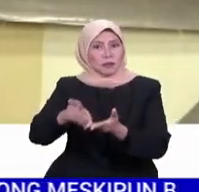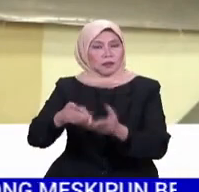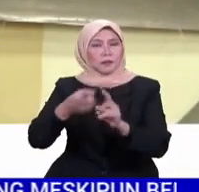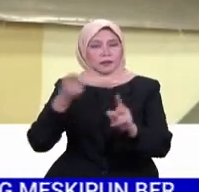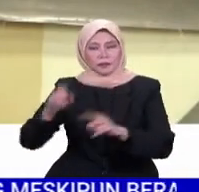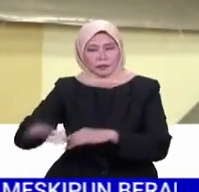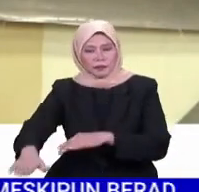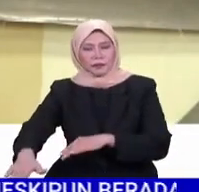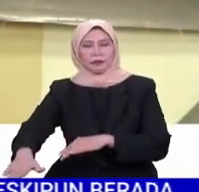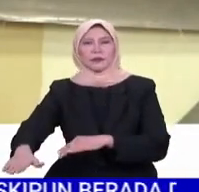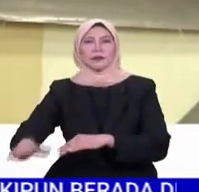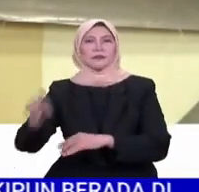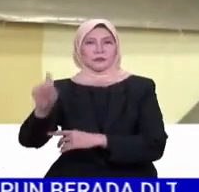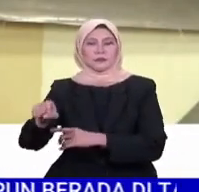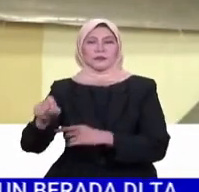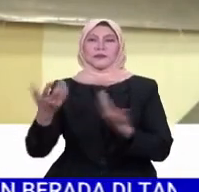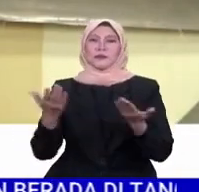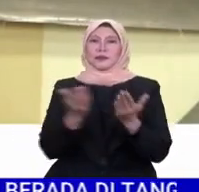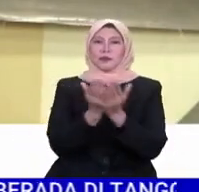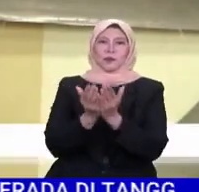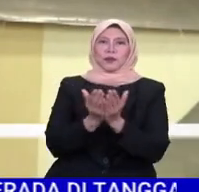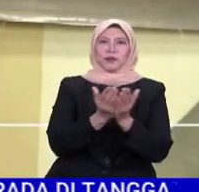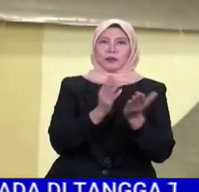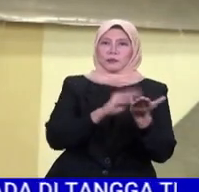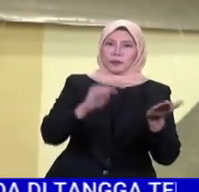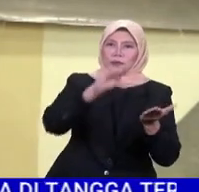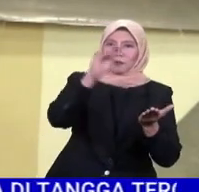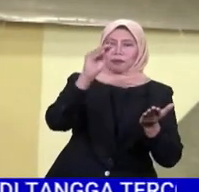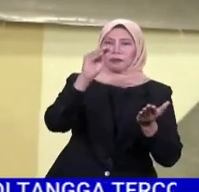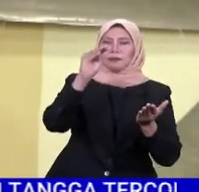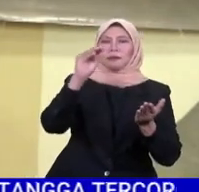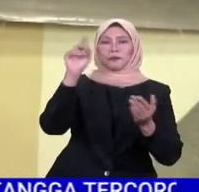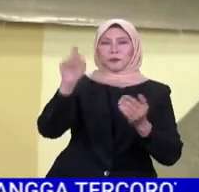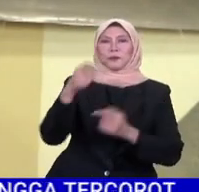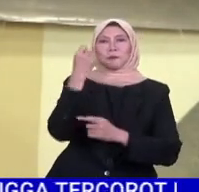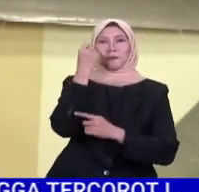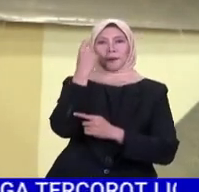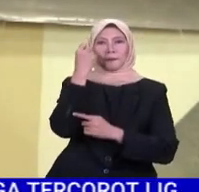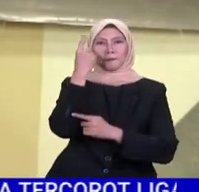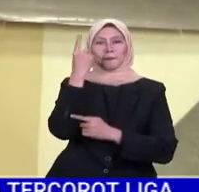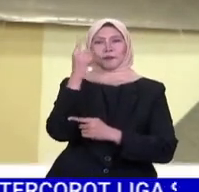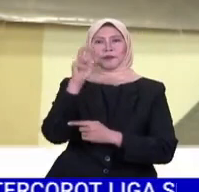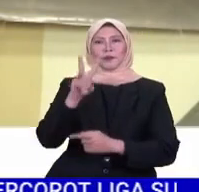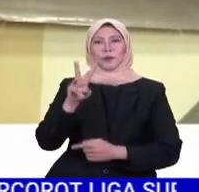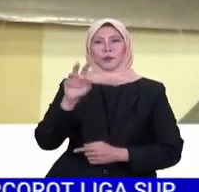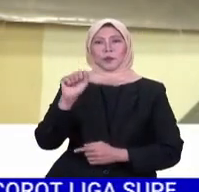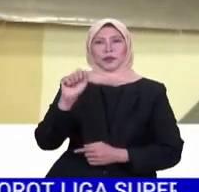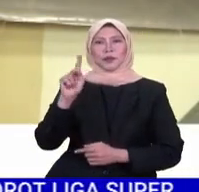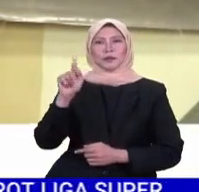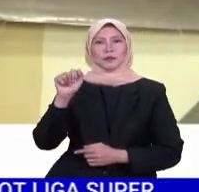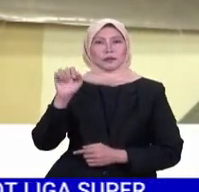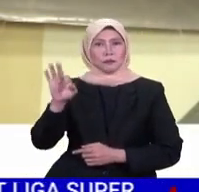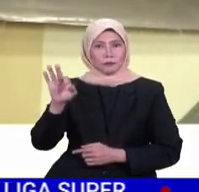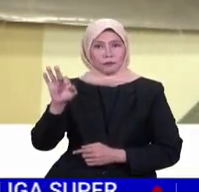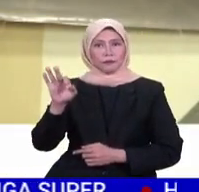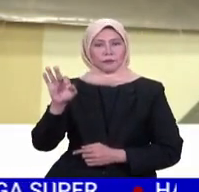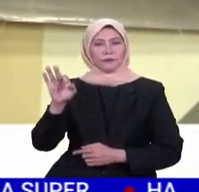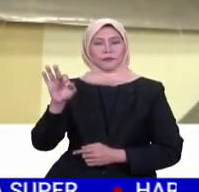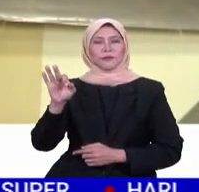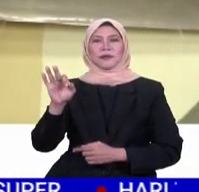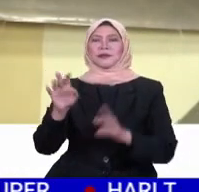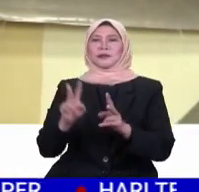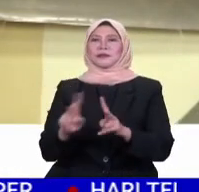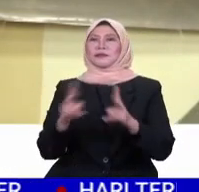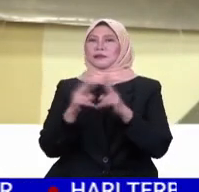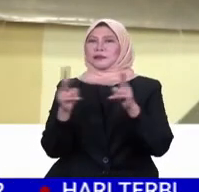mereka di Secondary School atau sekolah menengah ke memahami bahwa wakaf ini adalah